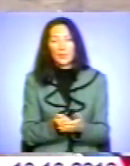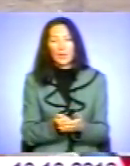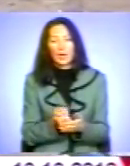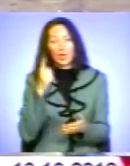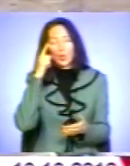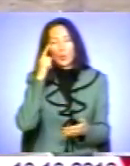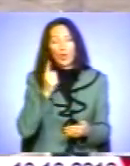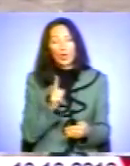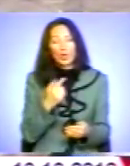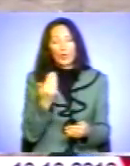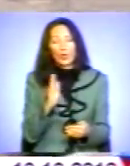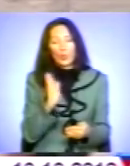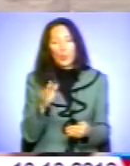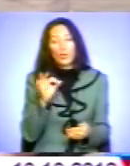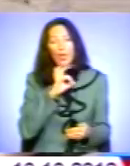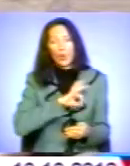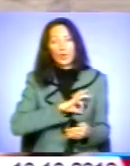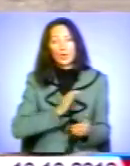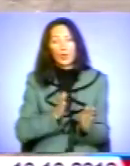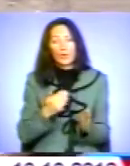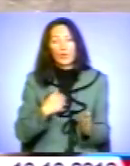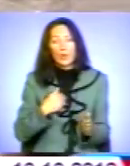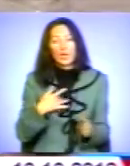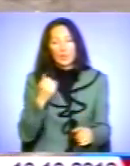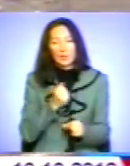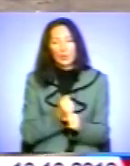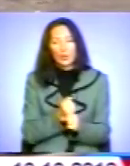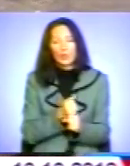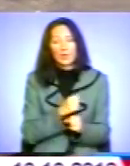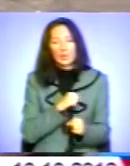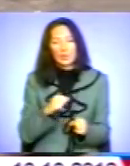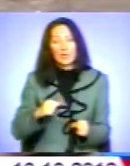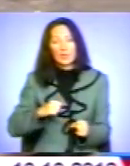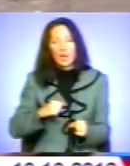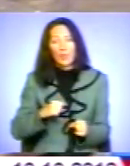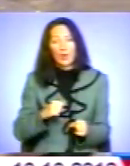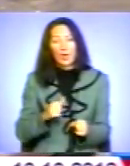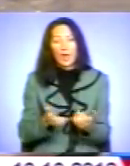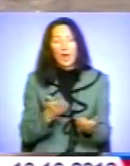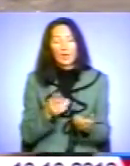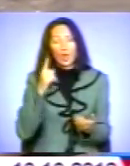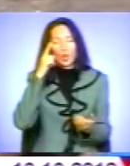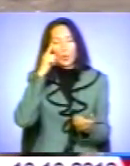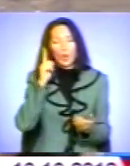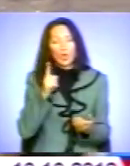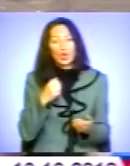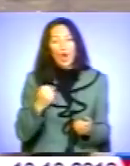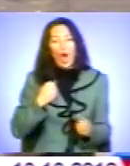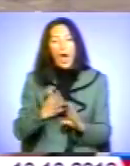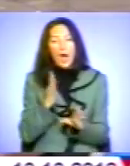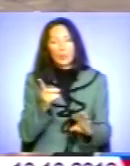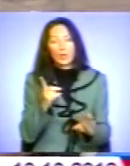я думаю, що воно йому на користь. Хоч він в мене і дисциплінований, сам дисциплінований, але я думаю, що армія його